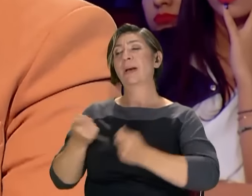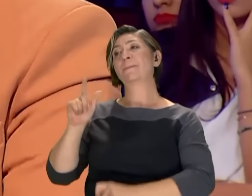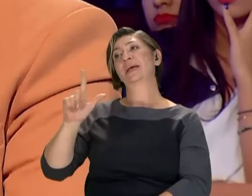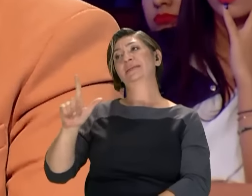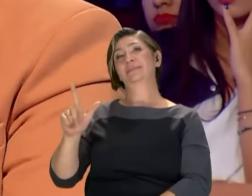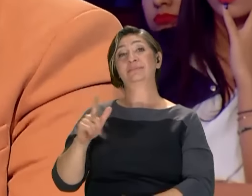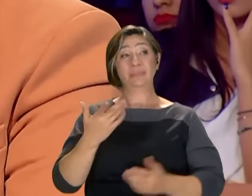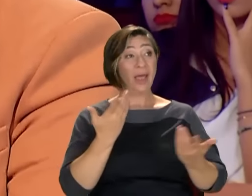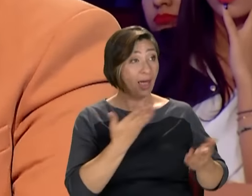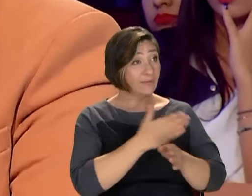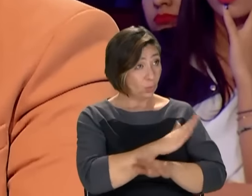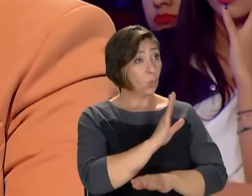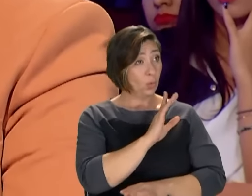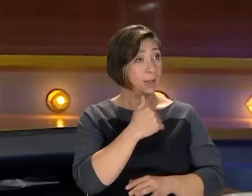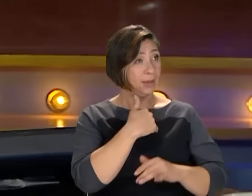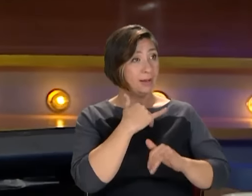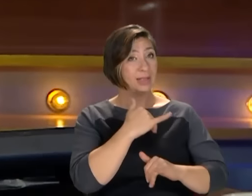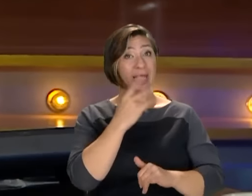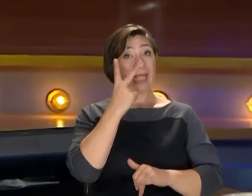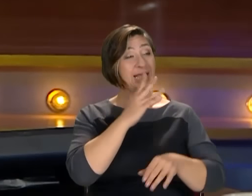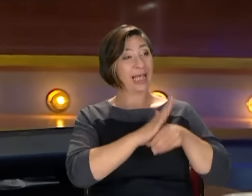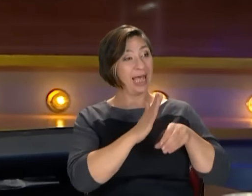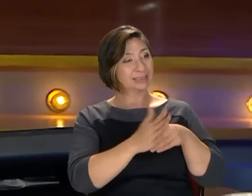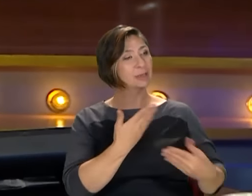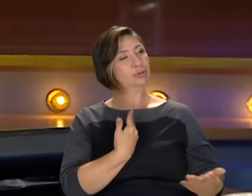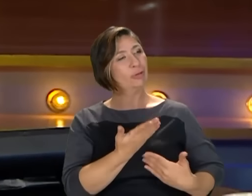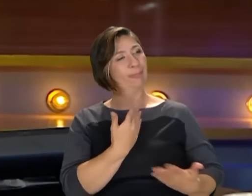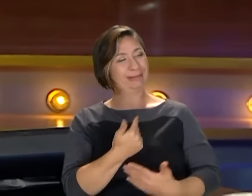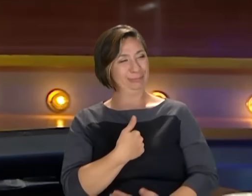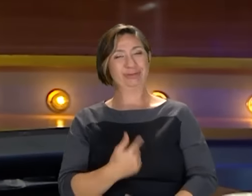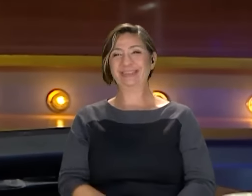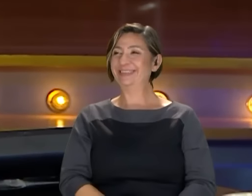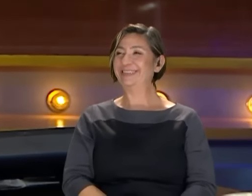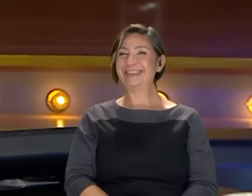abi. Doğru olan da o zaten. Doğru bir güzel. Tane abi. İki Kayserili konuşuyoruz